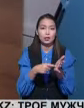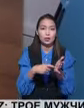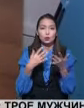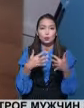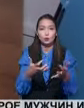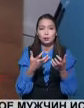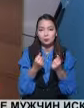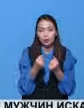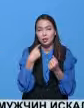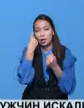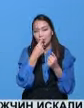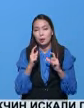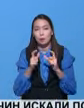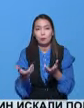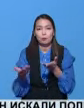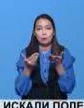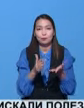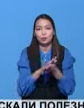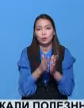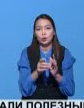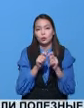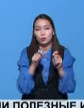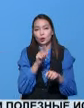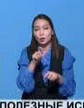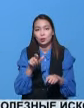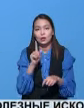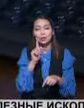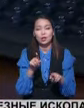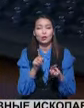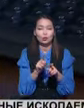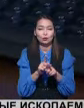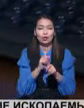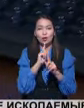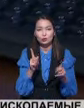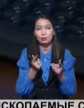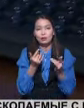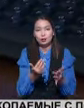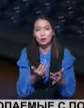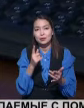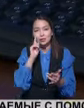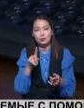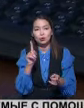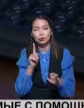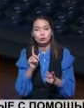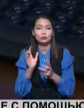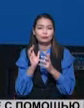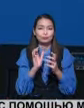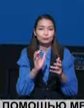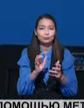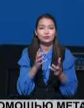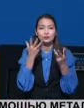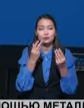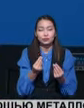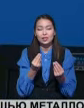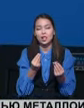получили персональные приглашения. Условия созданы для людей с особыми потребностями. Известно, что проезд в общественном транспорте в день референдума